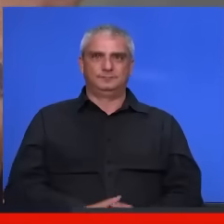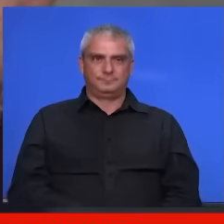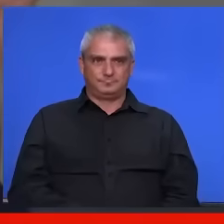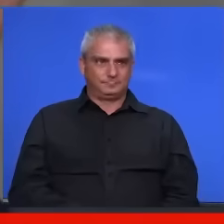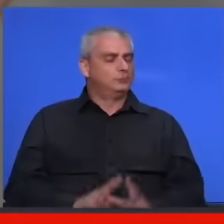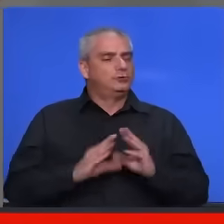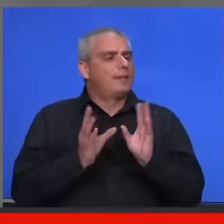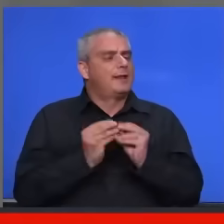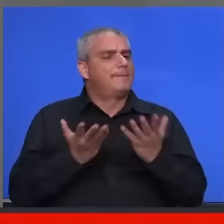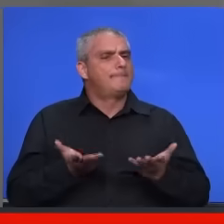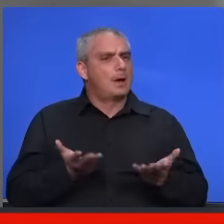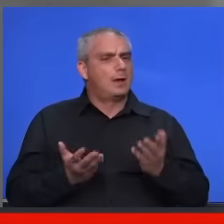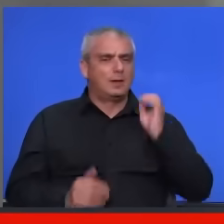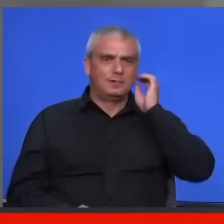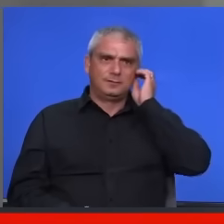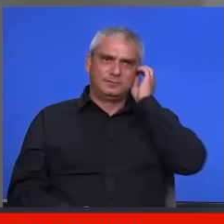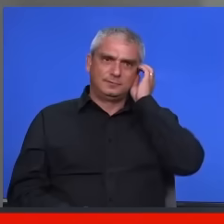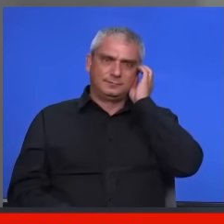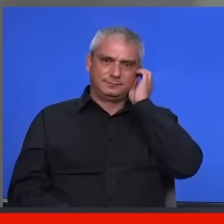שלמה עם מה?